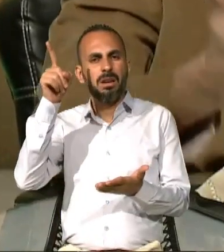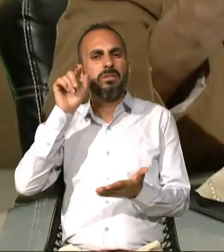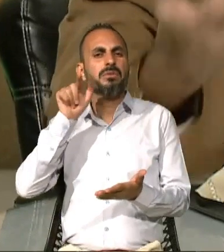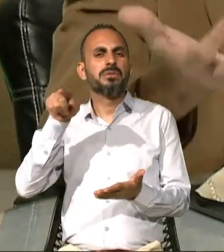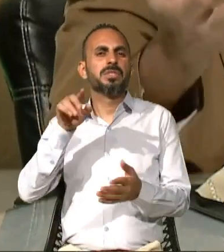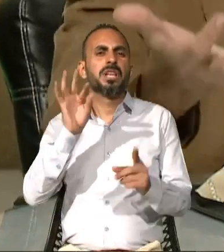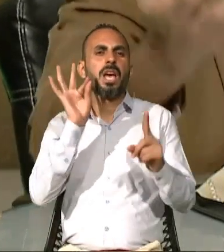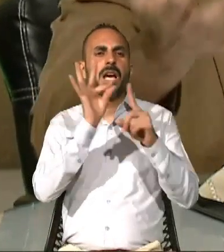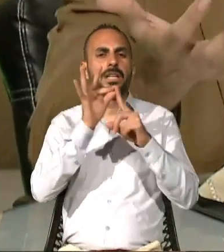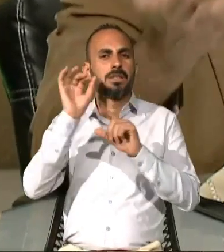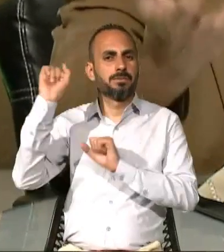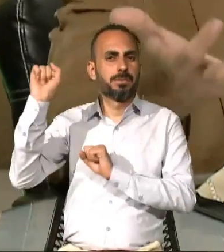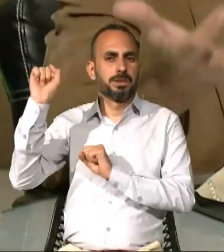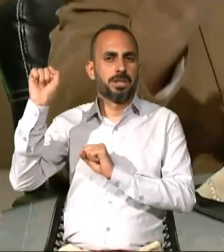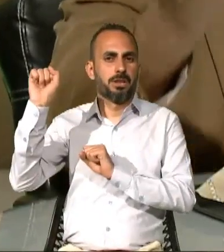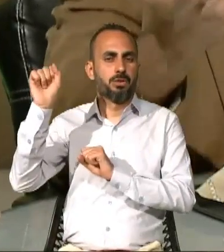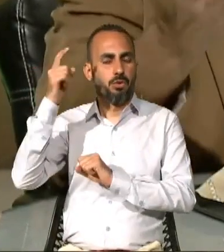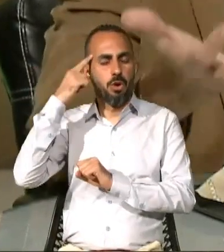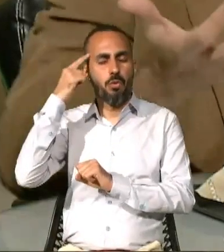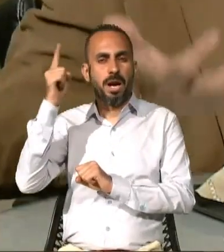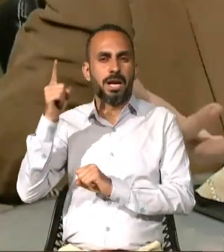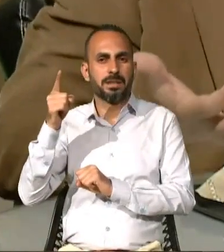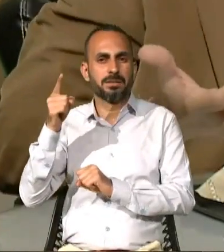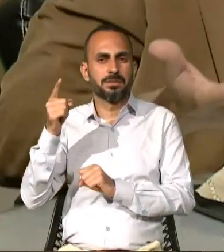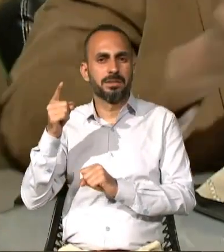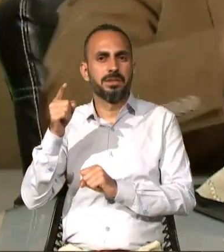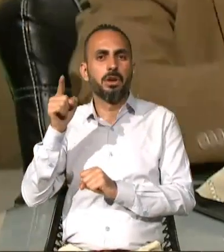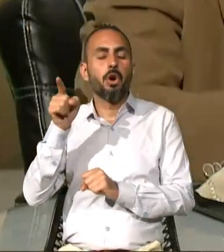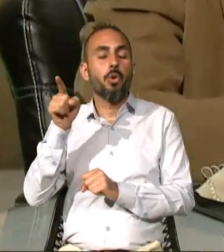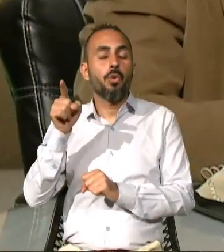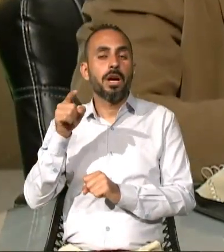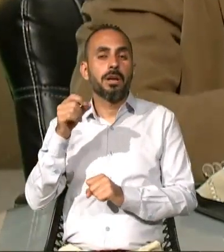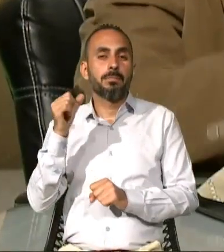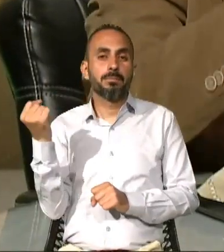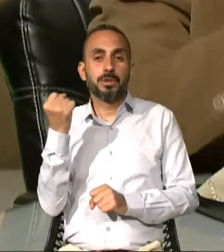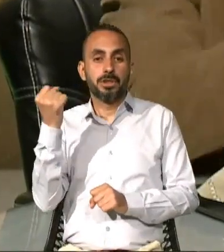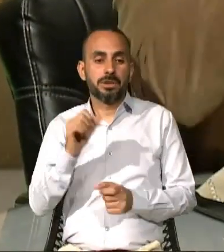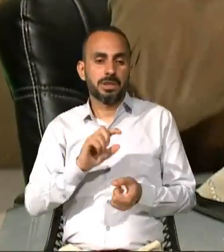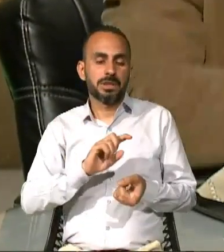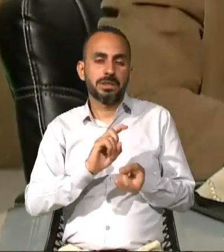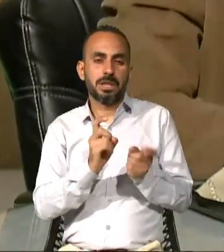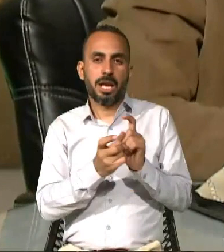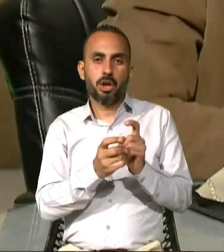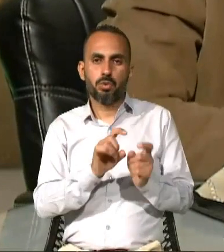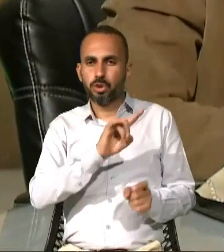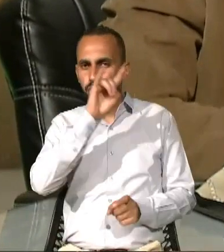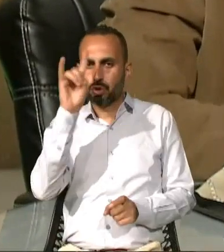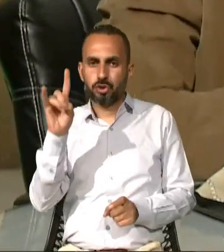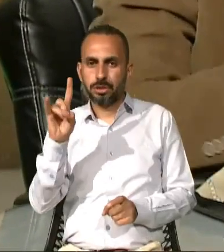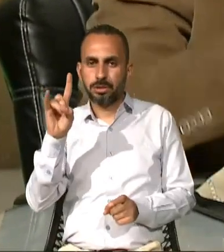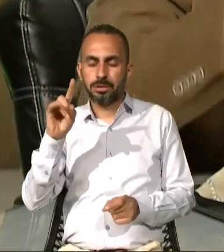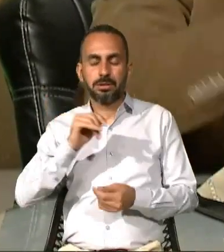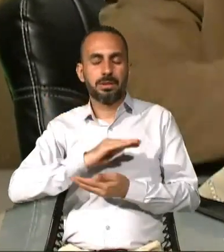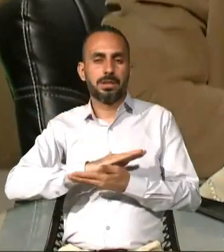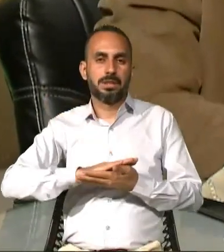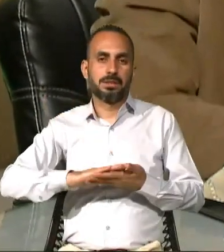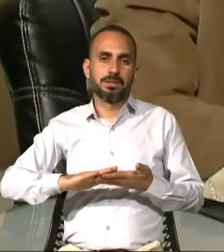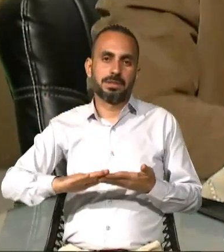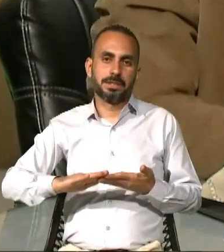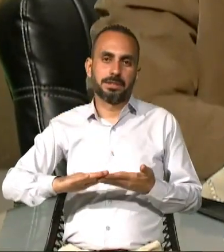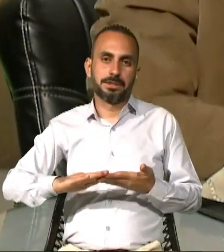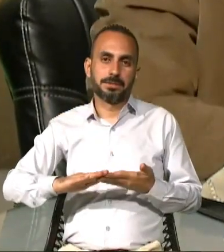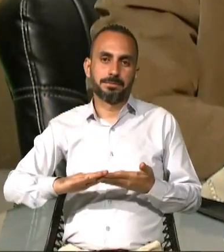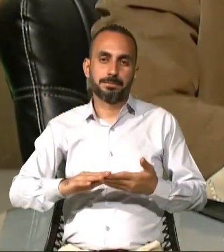الأحداث دي وأكيد ربنا يقدر يحول كل الشر إلى خير. فرقم 1 بيقول انتصب، لكن اللي بعديها على